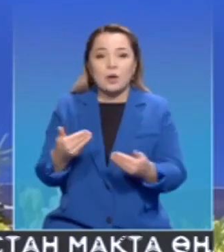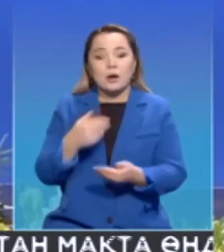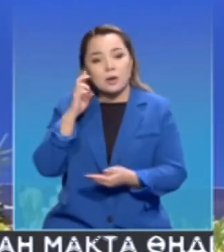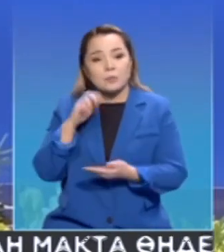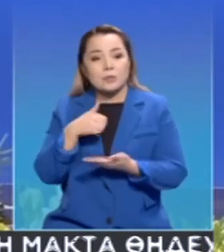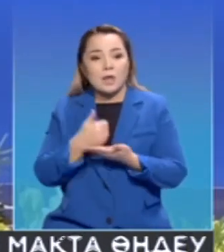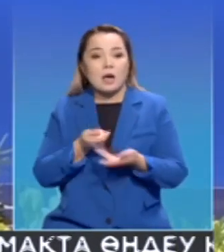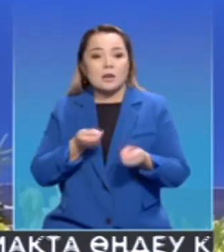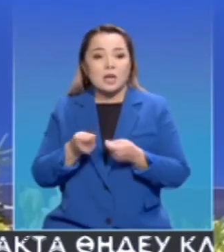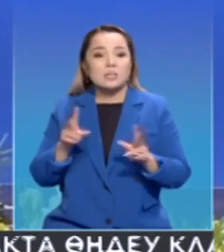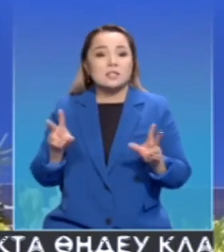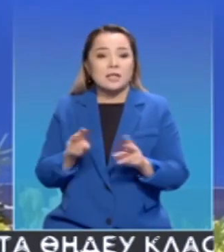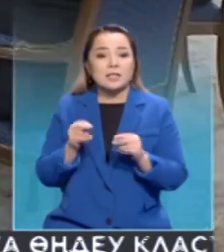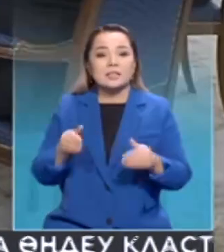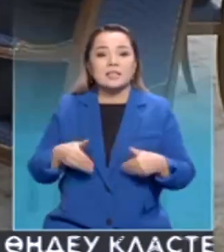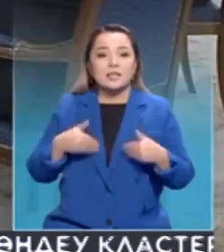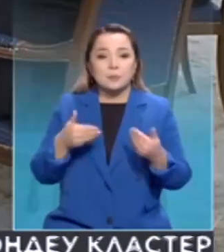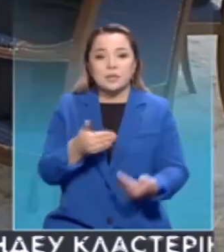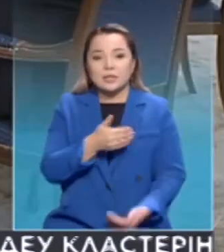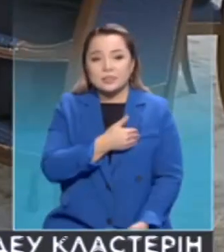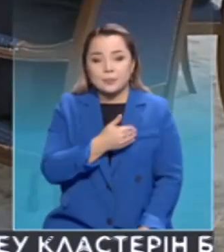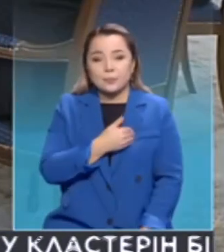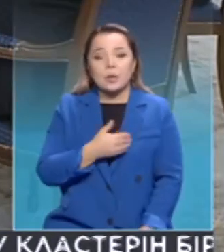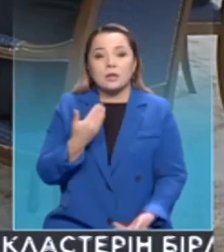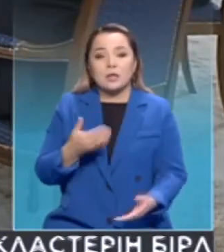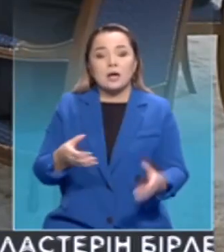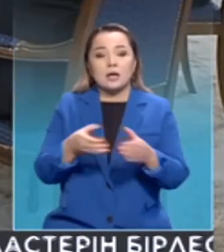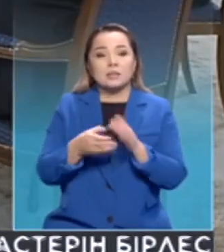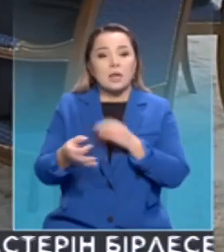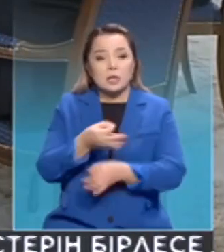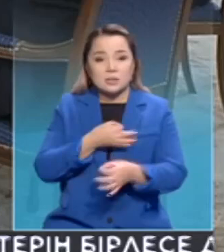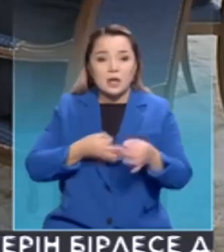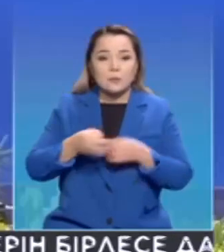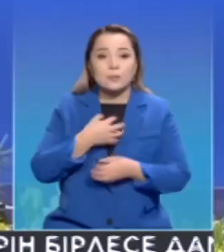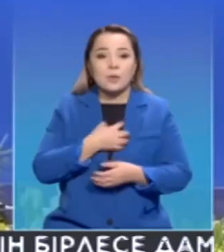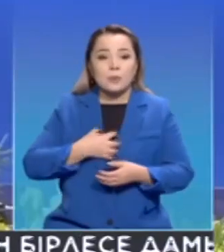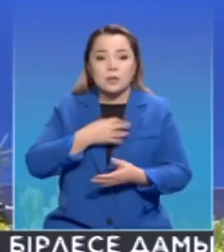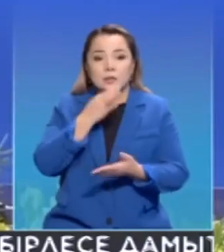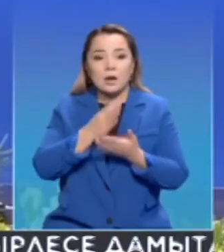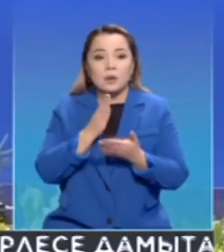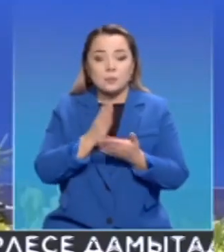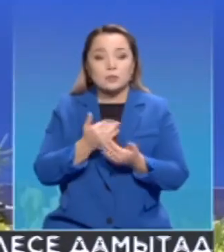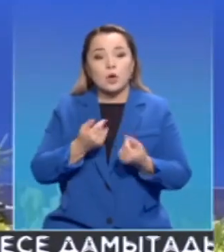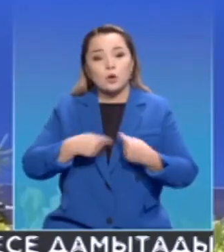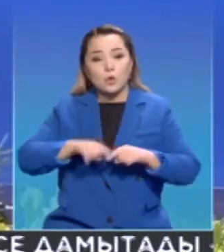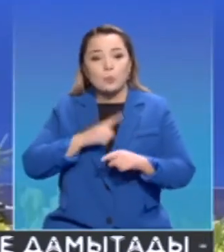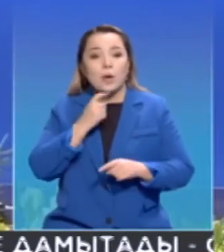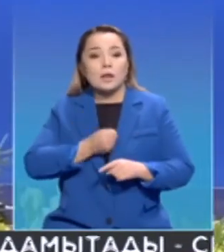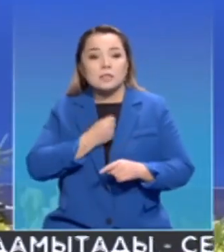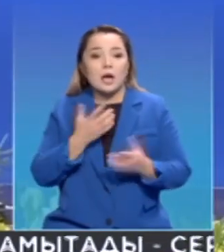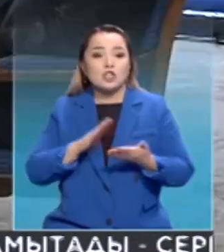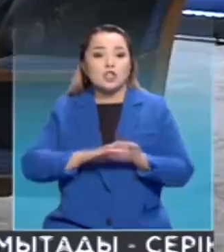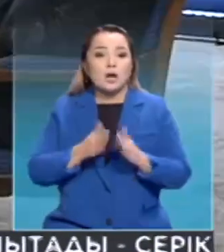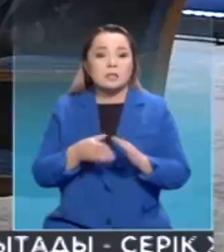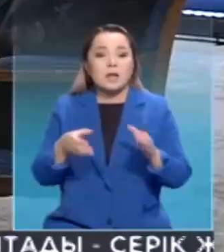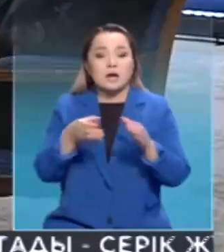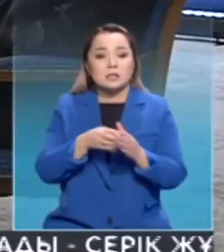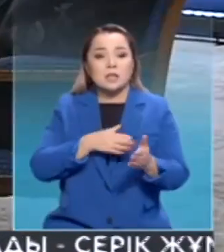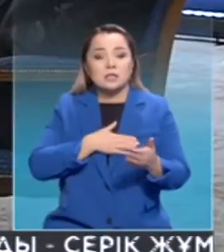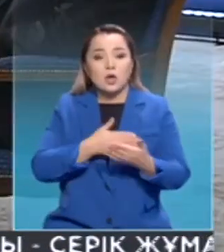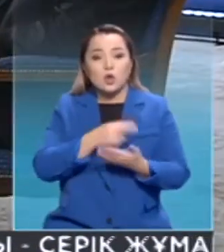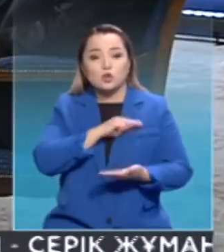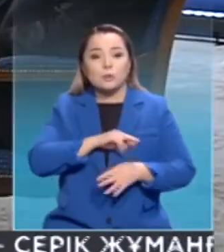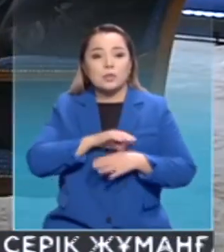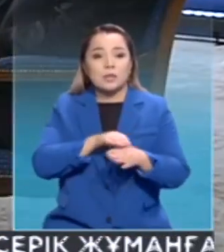басқару ісінде сізге тек сәттілік тілегім келеді. Ал талқыға түскен мәселелердің ең негізгісі ұйым әскерін қандай жағдайда жұмылдыру керек. Соның